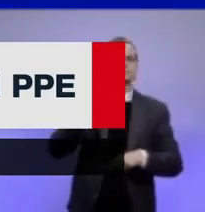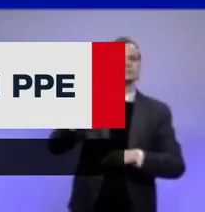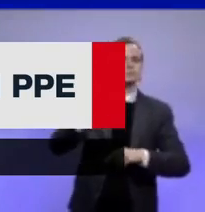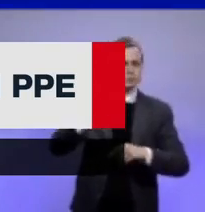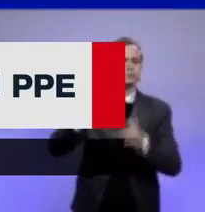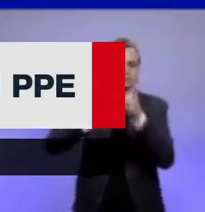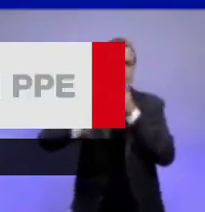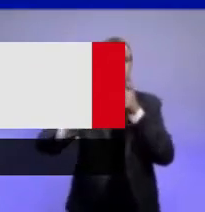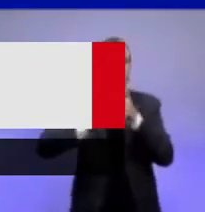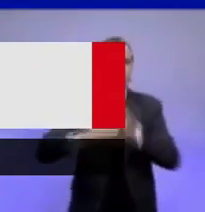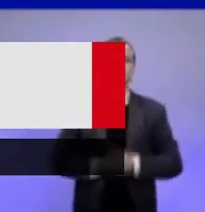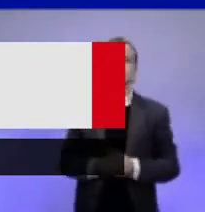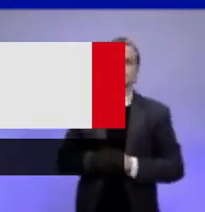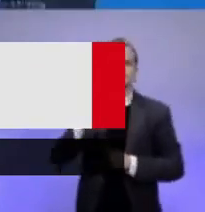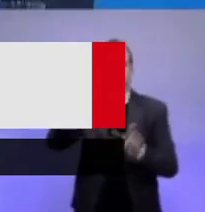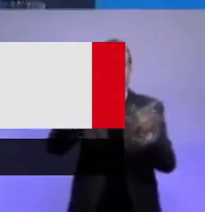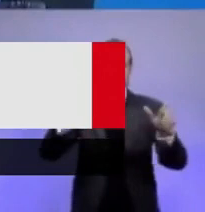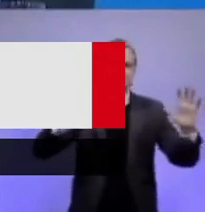curând posibil.